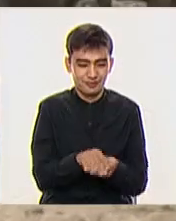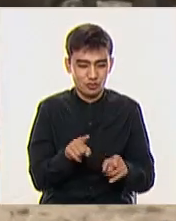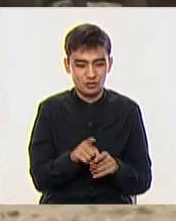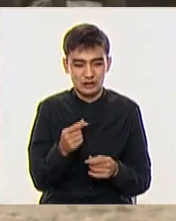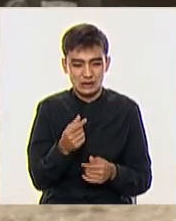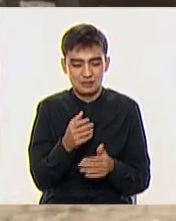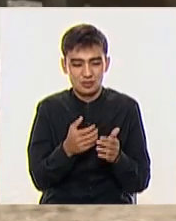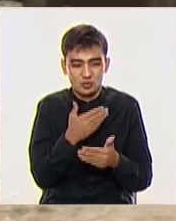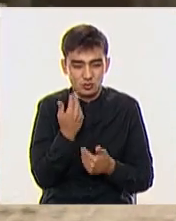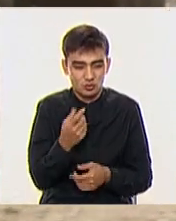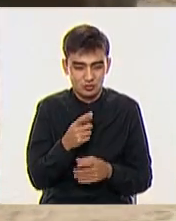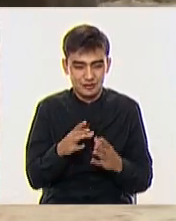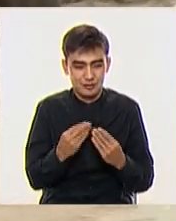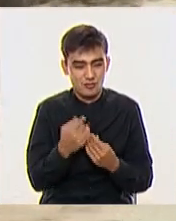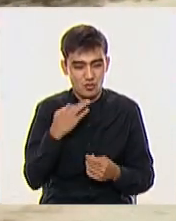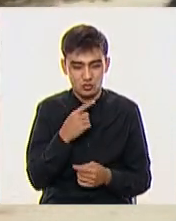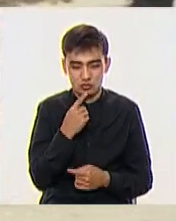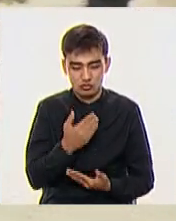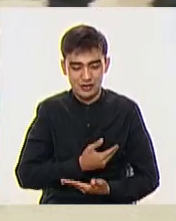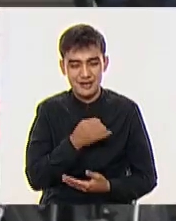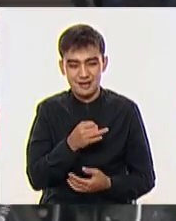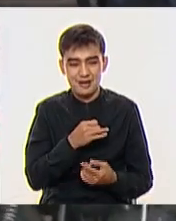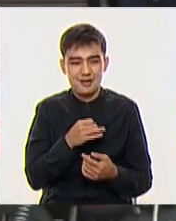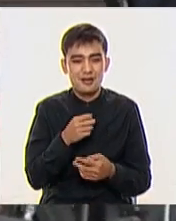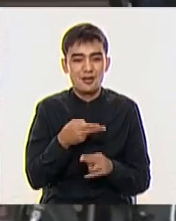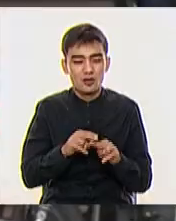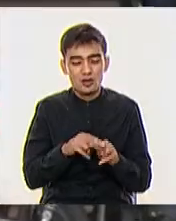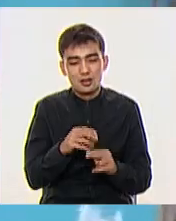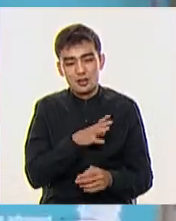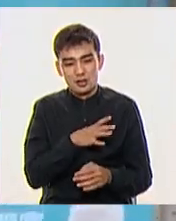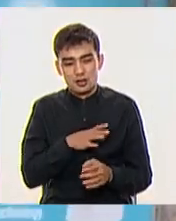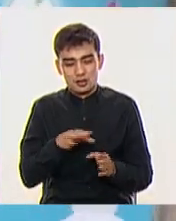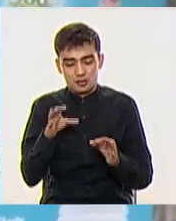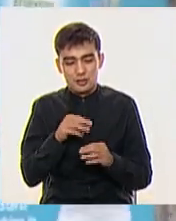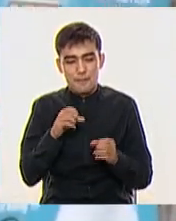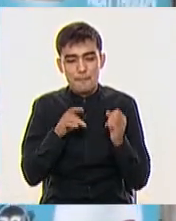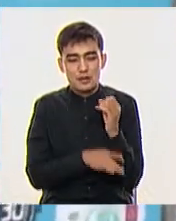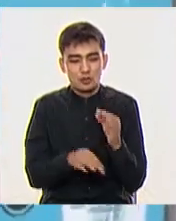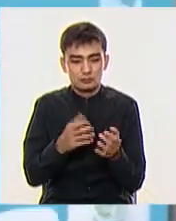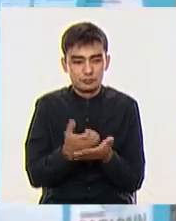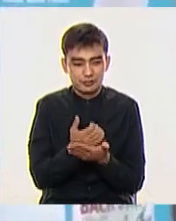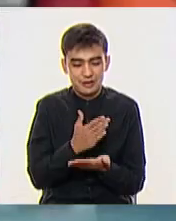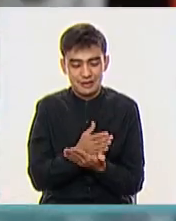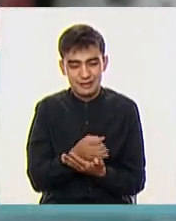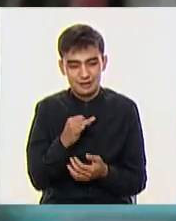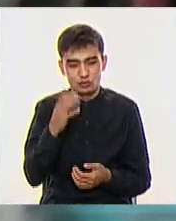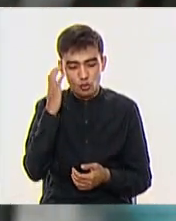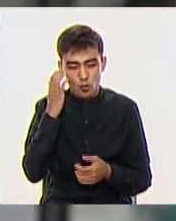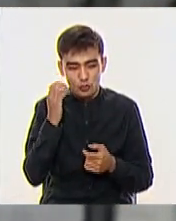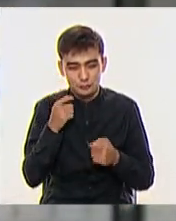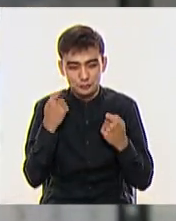уже выловили порядка 100 тел. Тем временем предприимчивые дельцы успешно монетизируют бедствие. В стране процветает черный